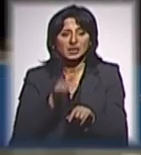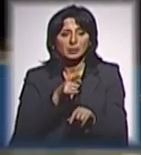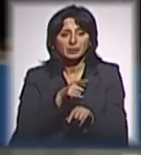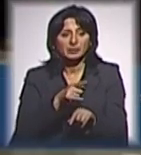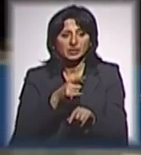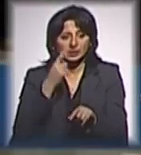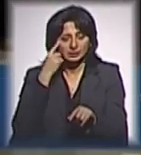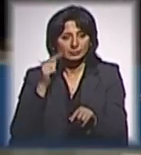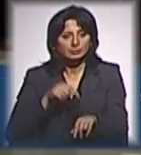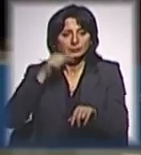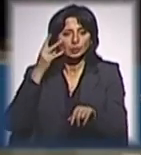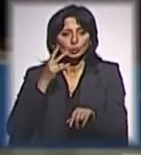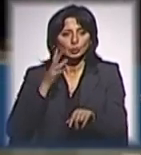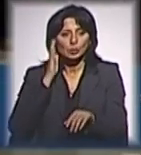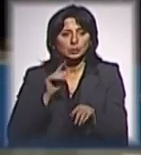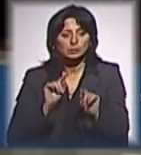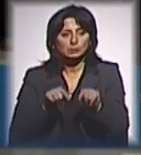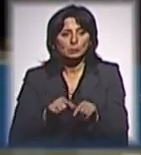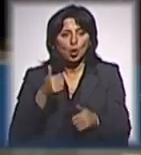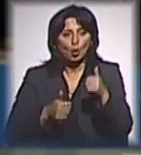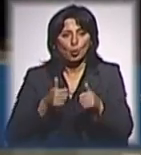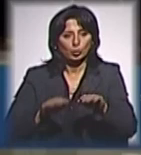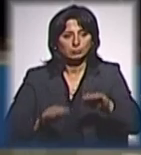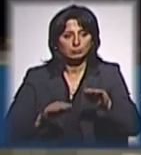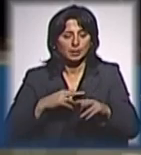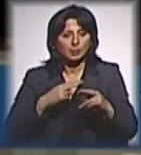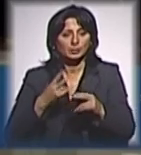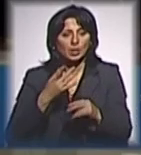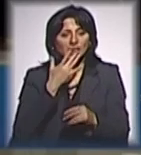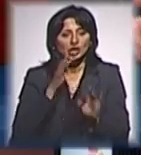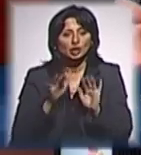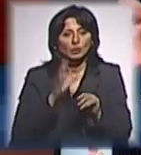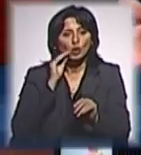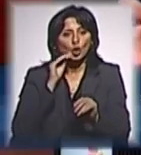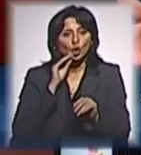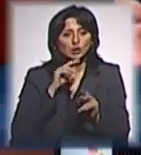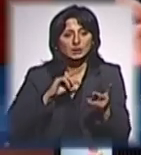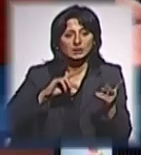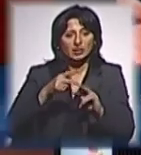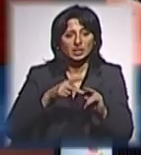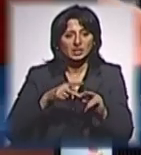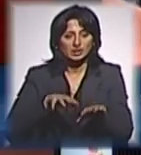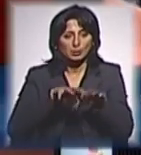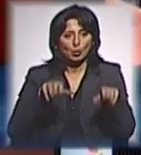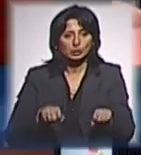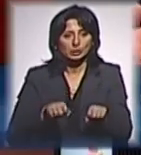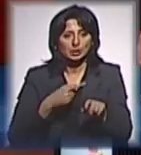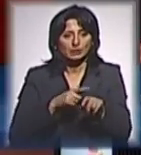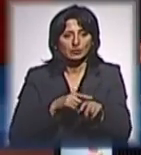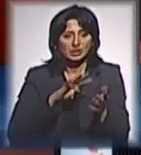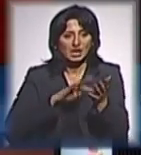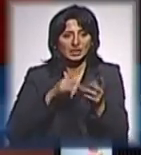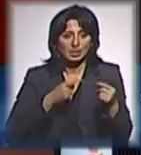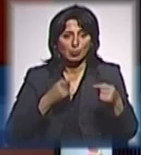მისთვისაც გამომაფხიზლებელი და ისინი ჩადგებიან კონკურენტულ მდგომარეობაში. ნაციონალური მოძრაობა ხო როდის გადაიქცა იმ მონსტრად, რომელსაც შემდგომ ჩვენ 9